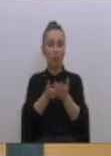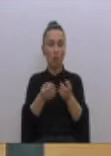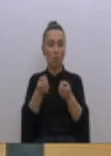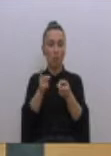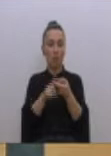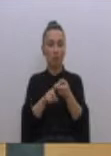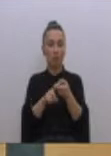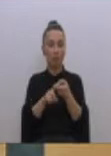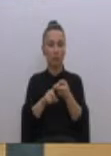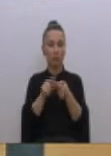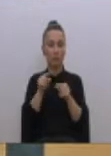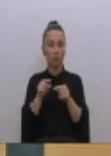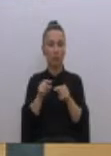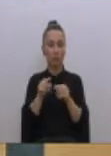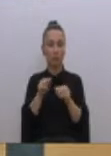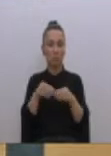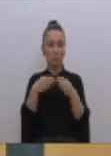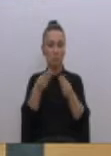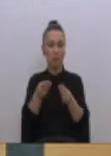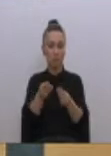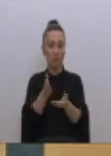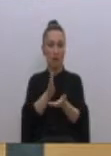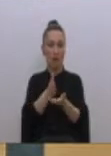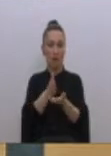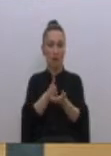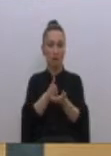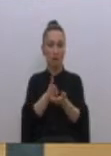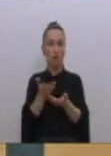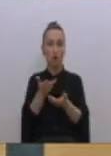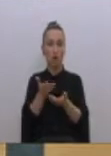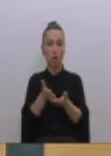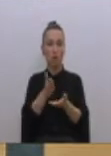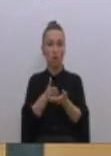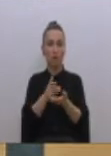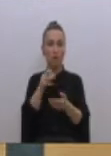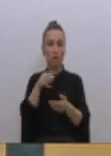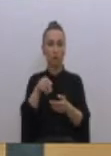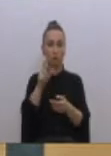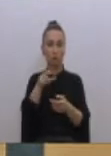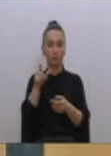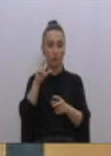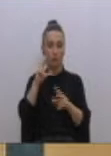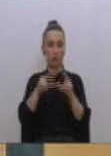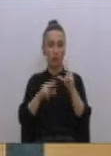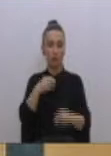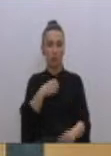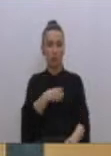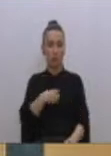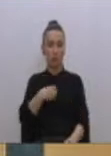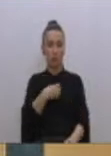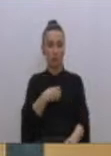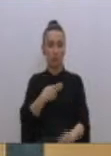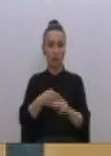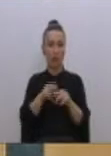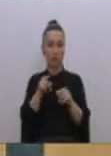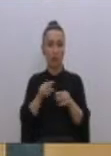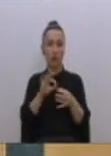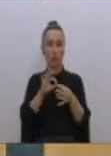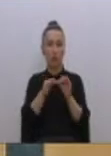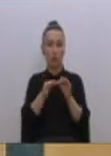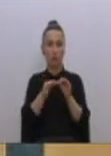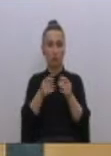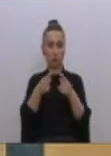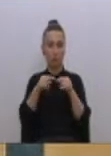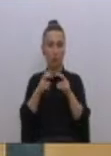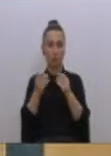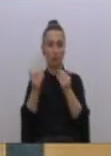რეკომენდაციები, იმ რეკომენდაციების გაცემა ხორციელდება, რომლებსაც აუდიტორები ჩათვლიან მნიშვნელოვნად ამ კონკრეტული